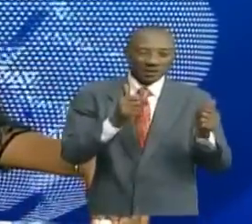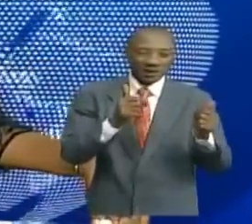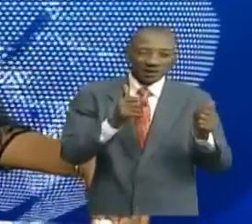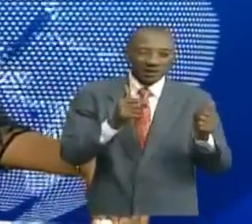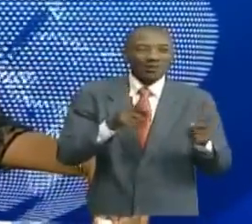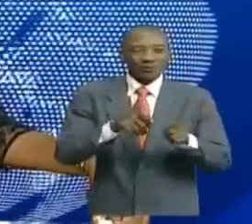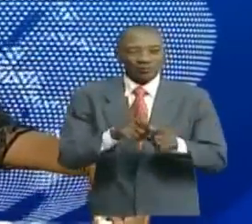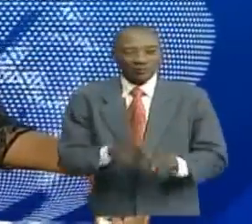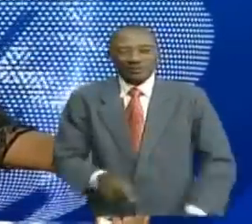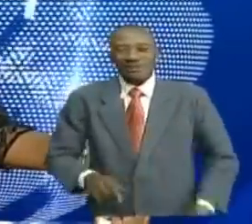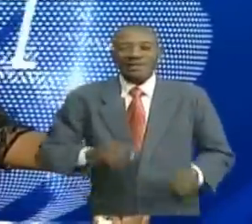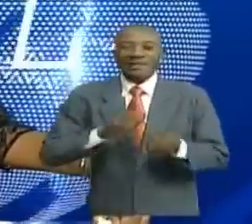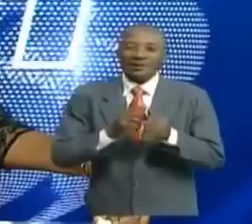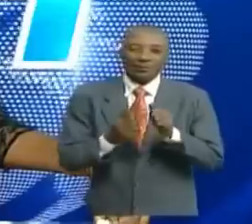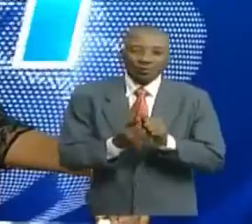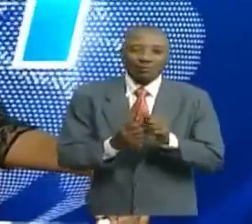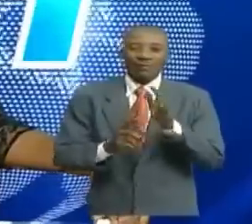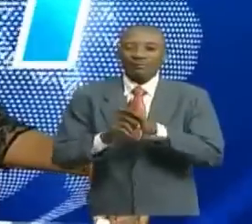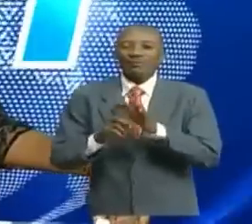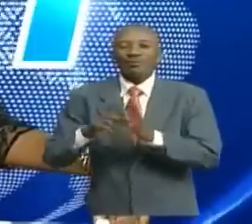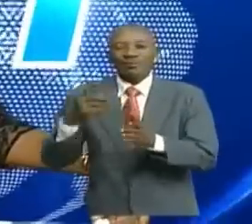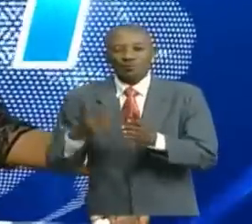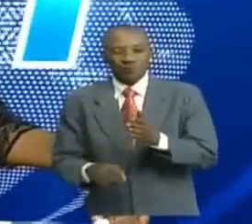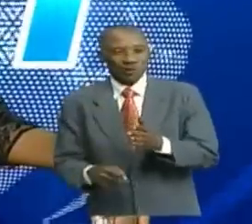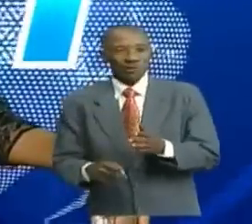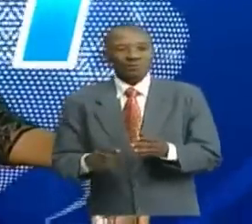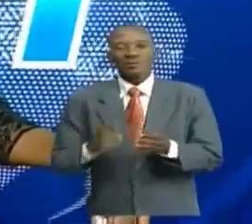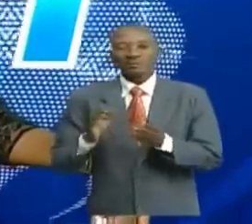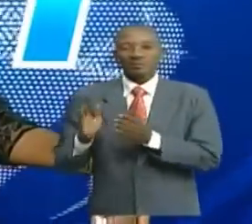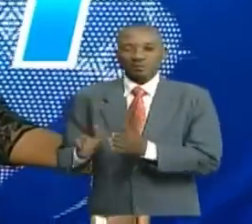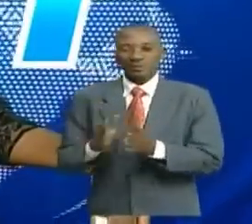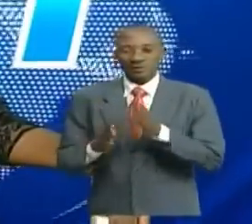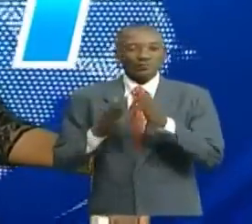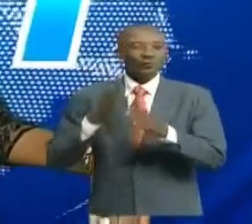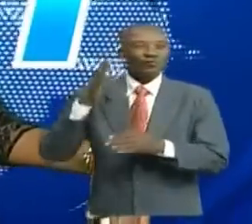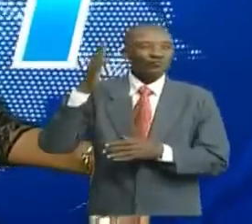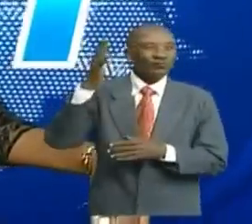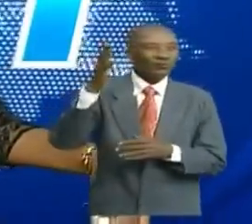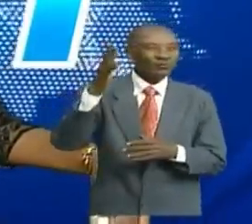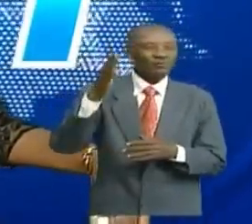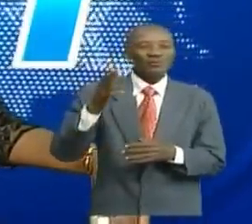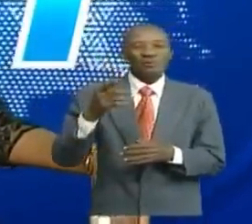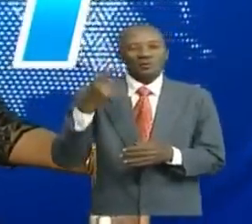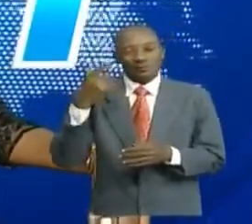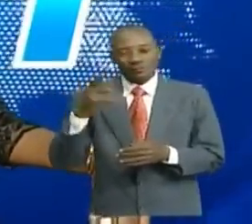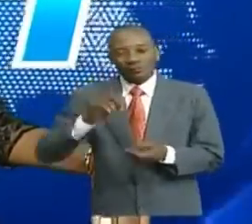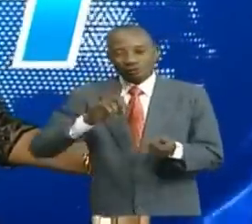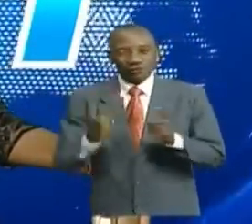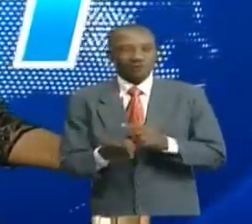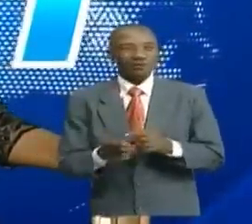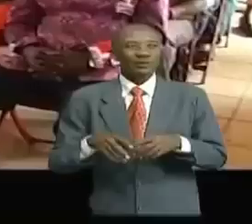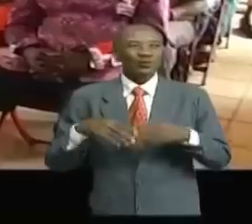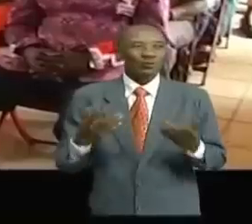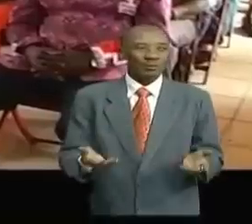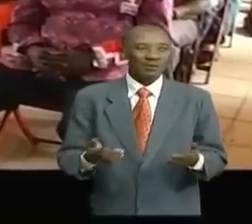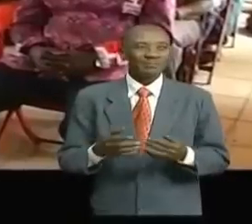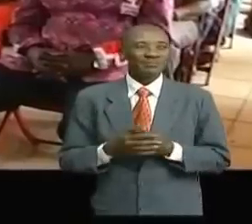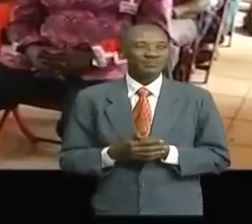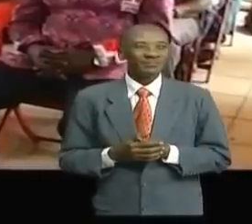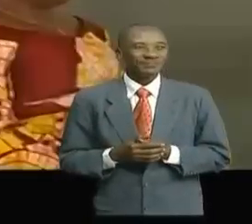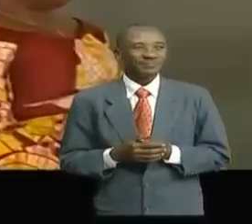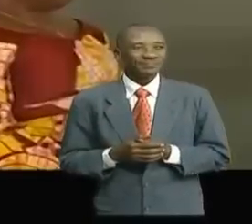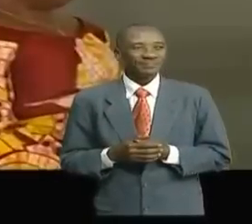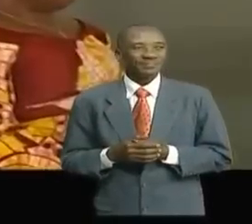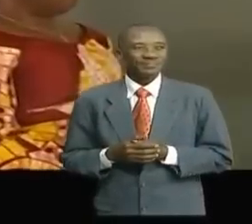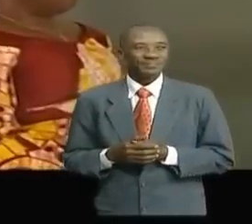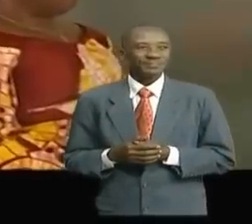général. Jolie quitte tout moi notre consort de la RTNC2 et Simon Kankolongo nous en parle dans ce reportage. Les administratifs de